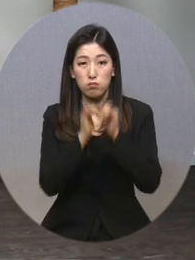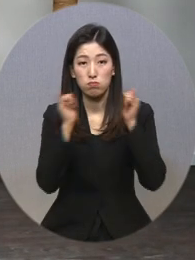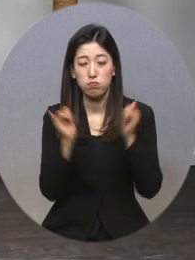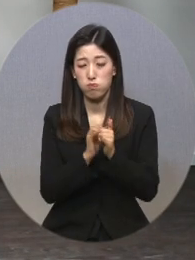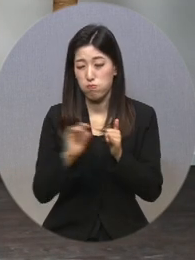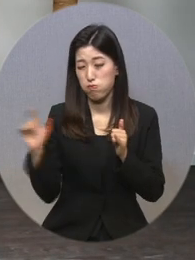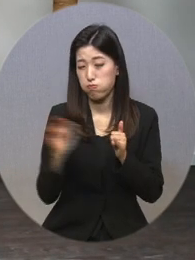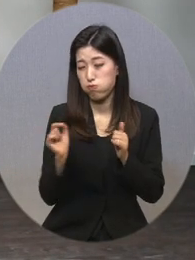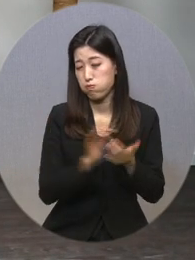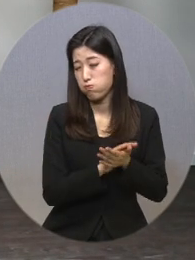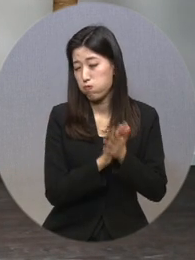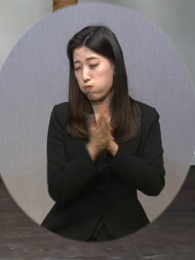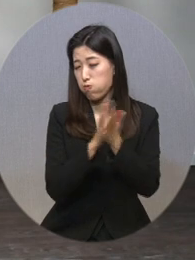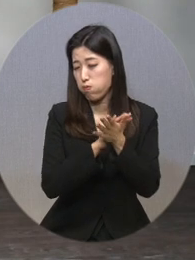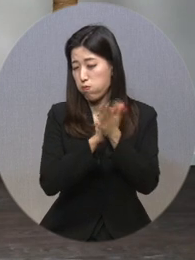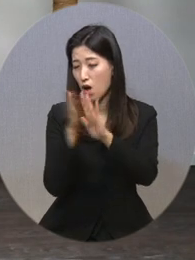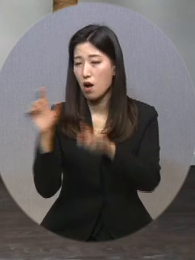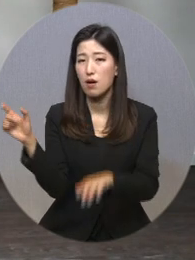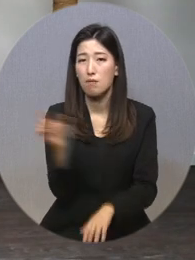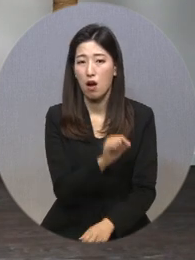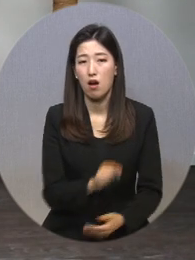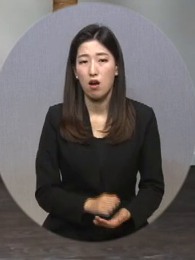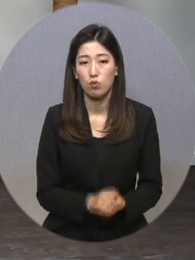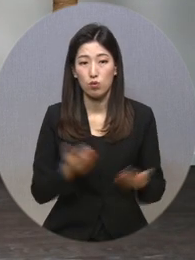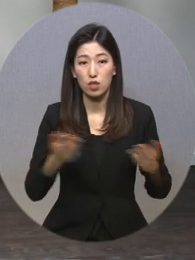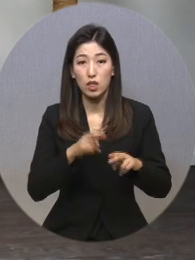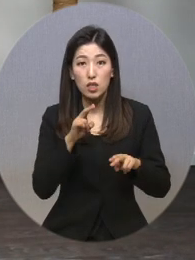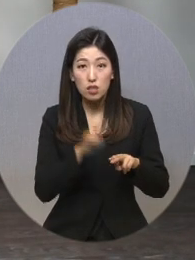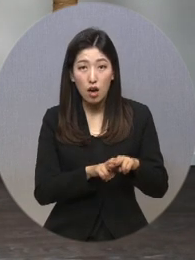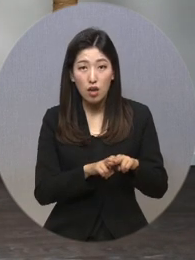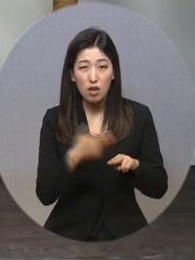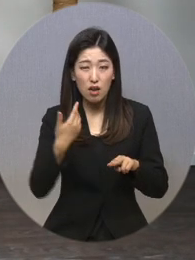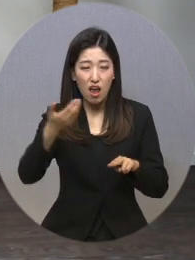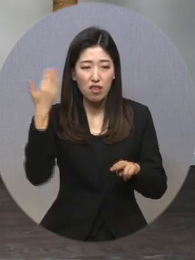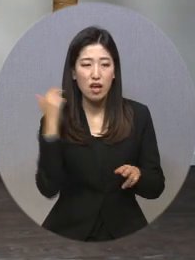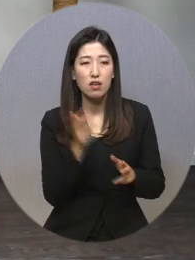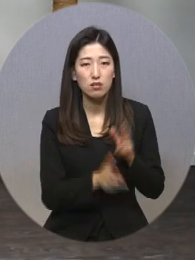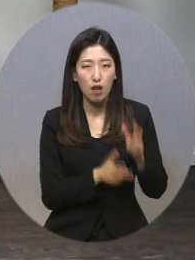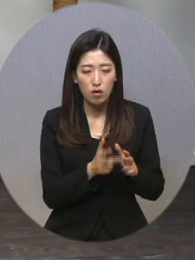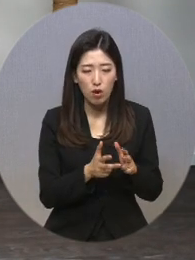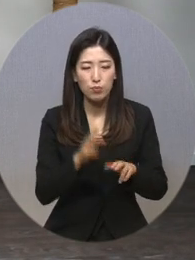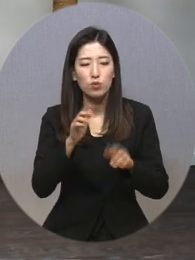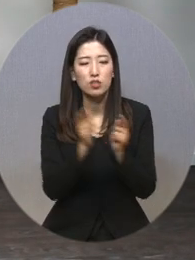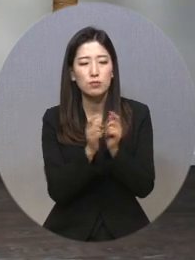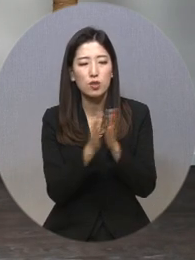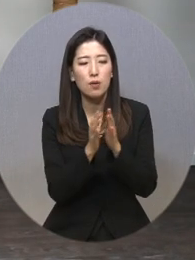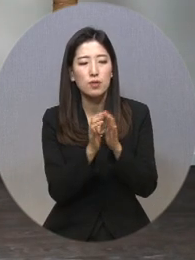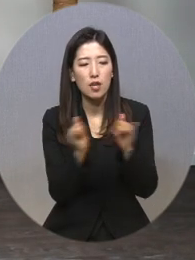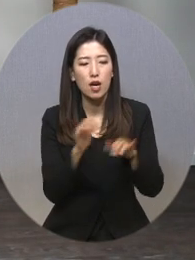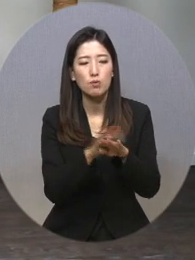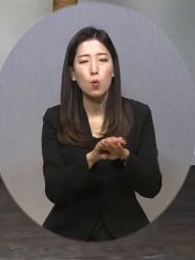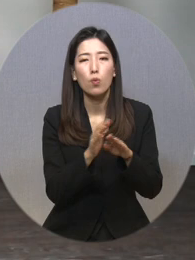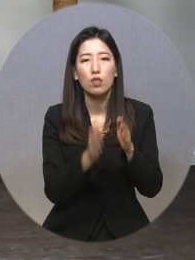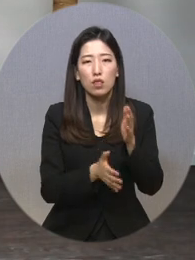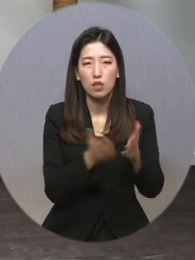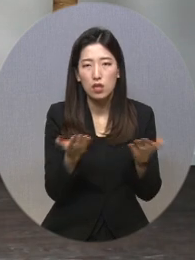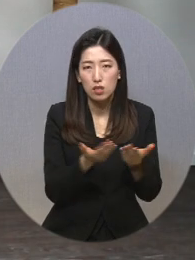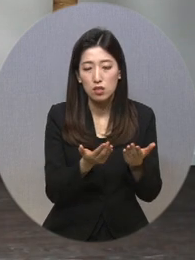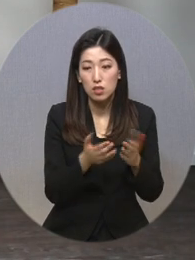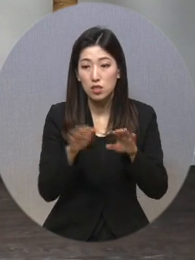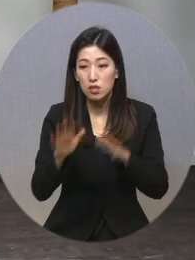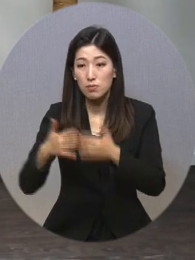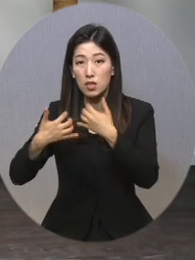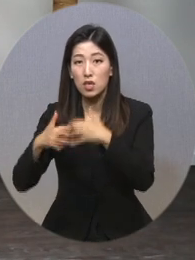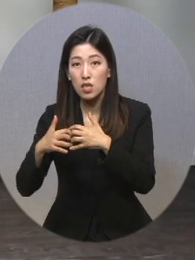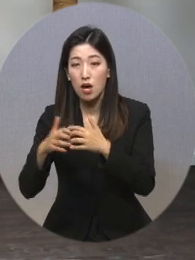있습니다. 무엇보다 일자리 환경이 굉장히 많이 바뀌고 있습니다. 그래서 그 문제를 다루기 위해서 기업하기